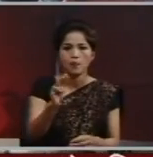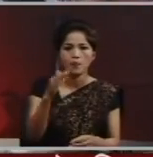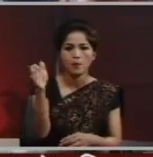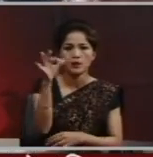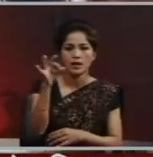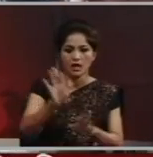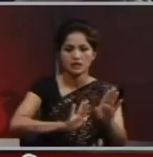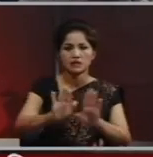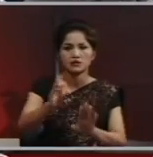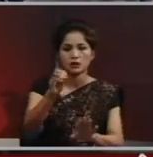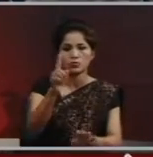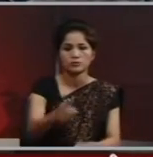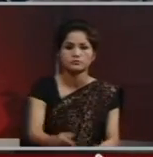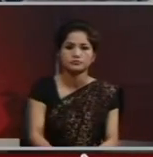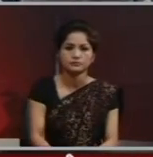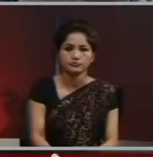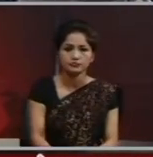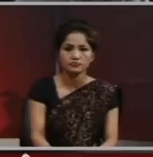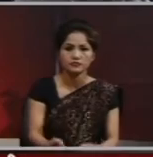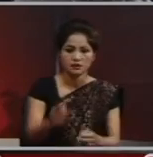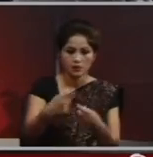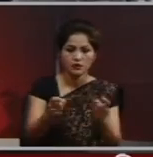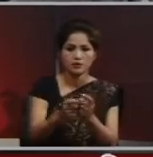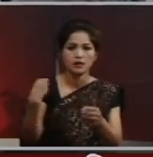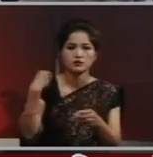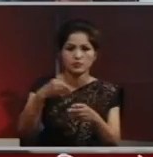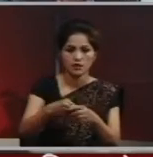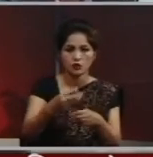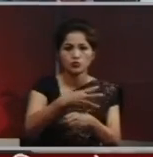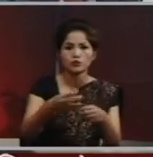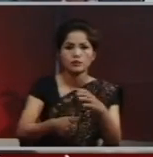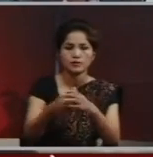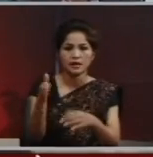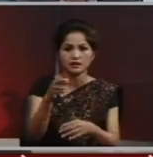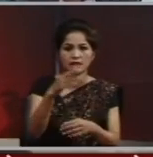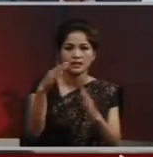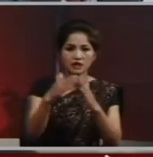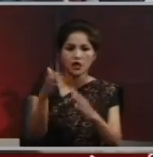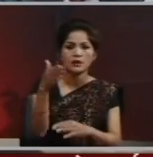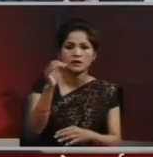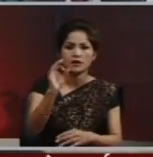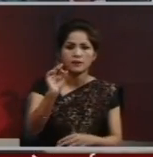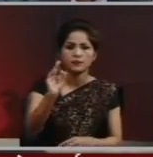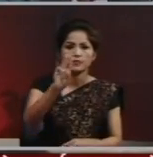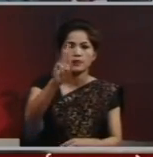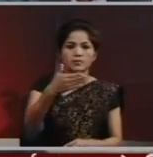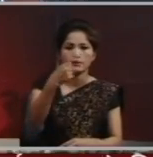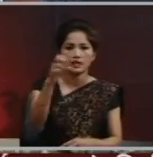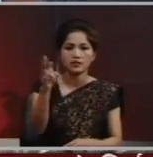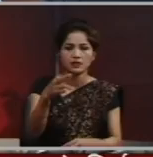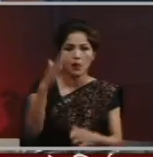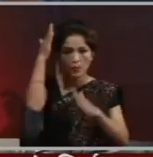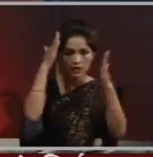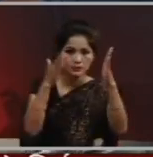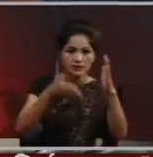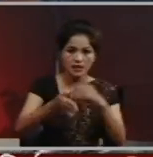मन्त्रालयलाई निर्देशन दिएको हो। बैठकमा सहभागी उपप्रधान एवं गृहमन्त्री विमलेन्द्र निधिले